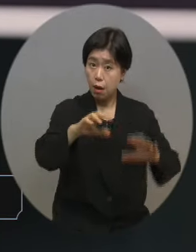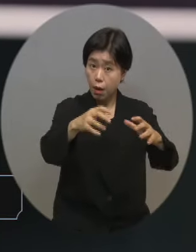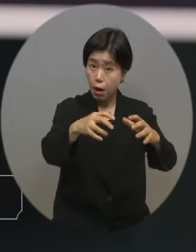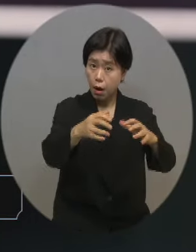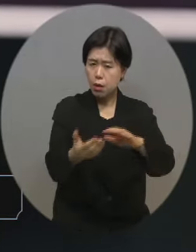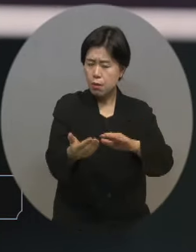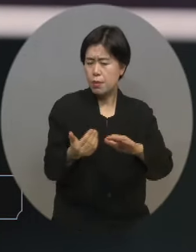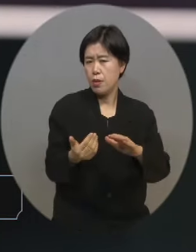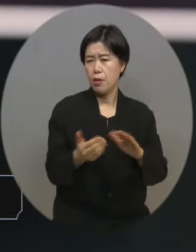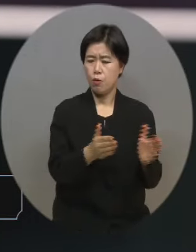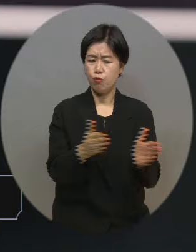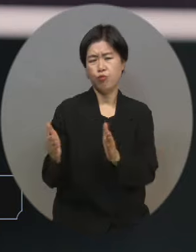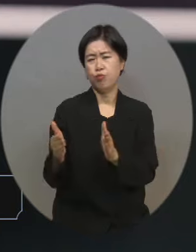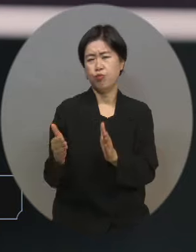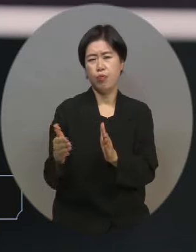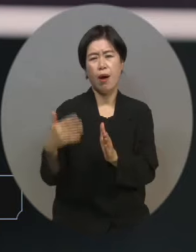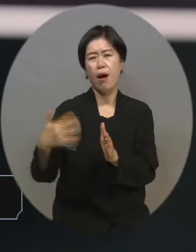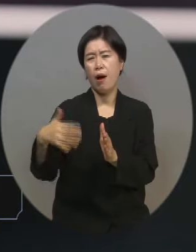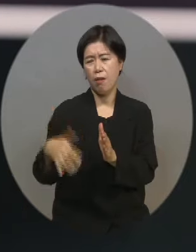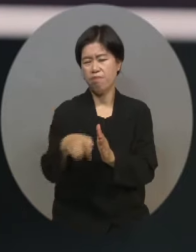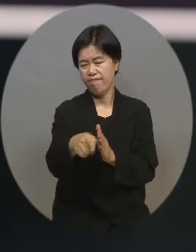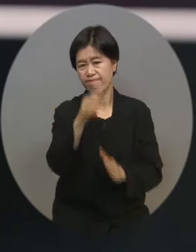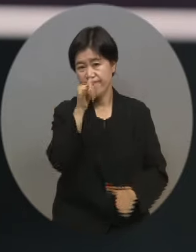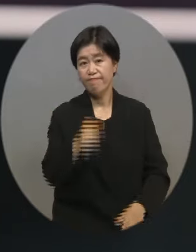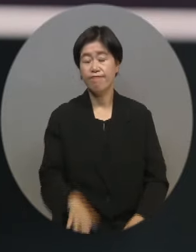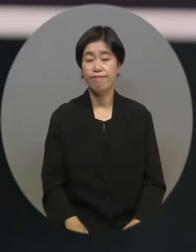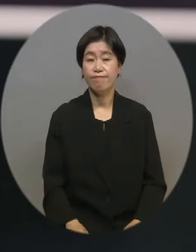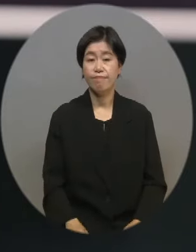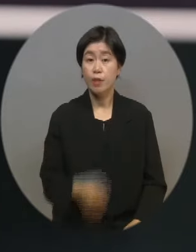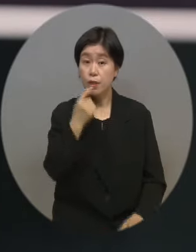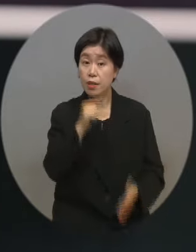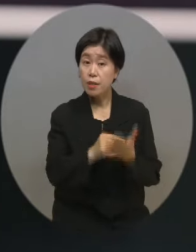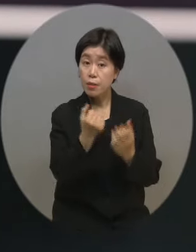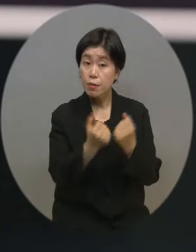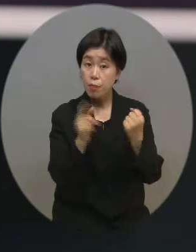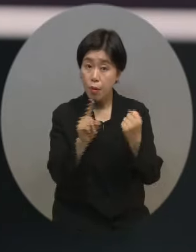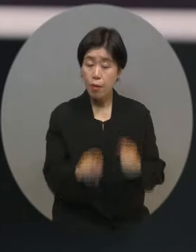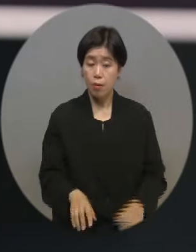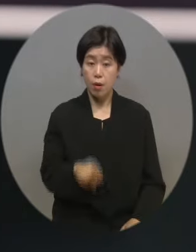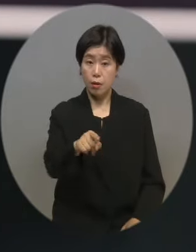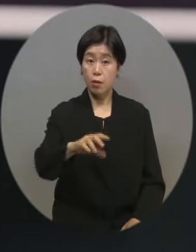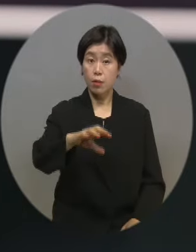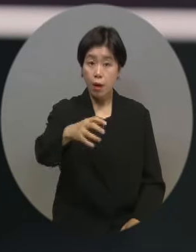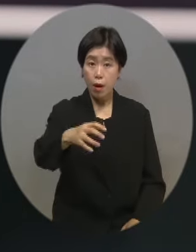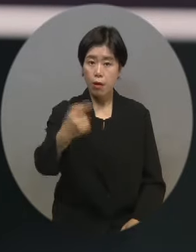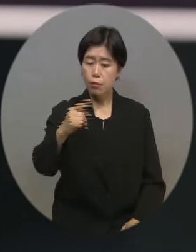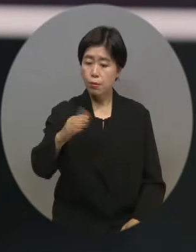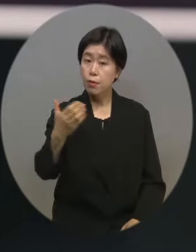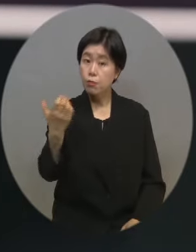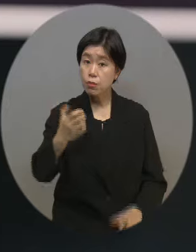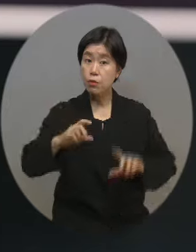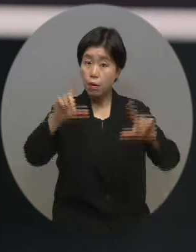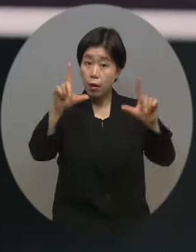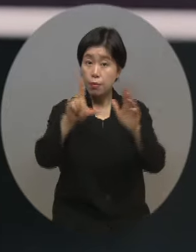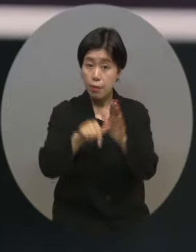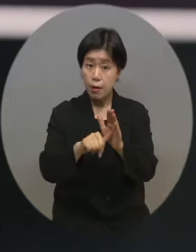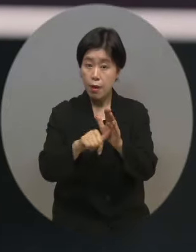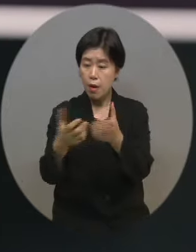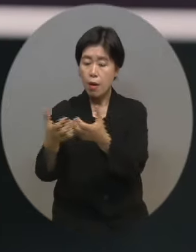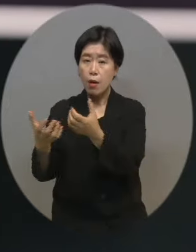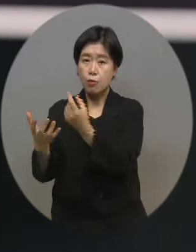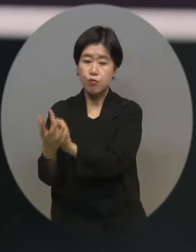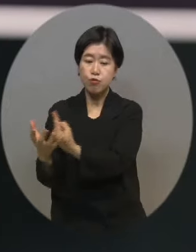점을 많이 강조하는 편입니다. 그러니까 쉽게 얘기해서 우크라이나가 독립을 한 것이 1990년이거든요.